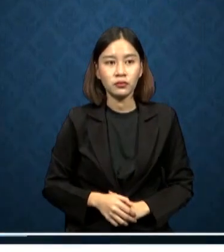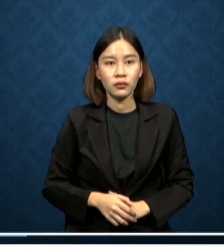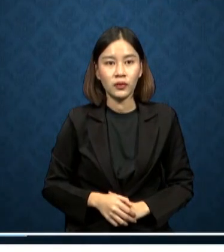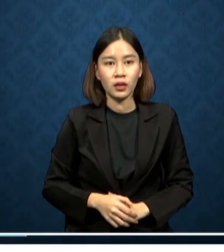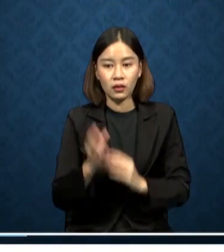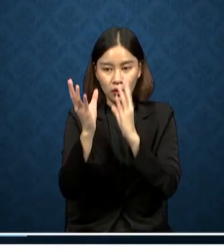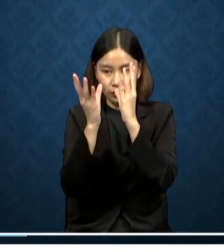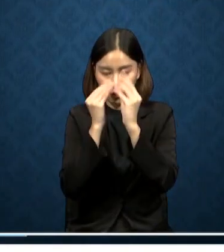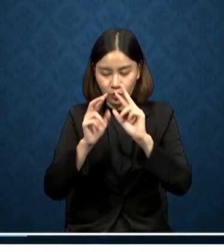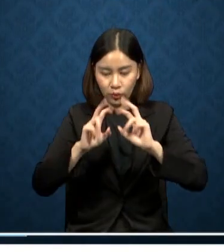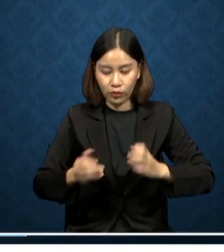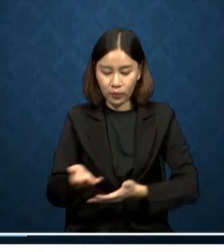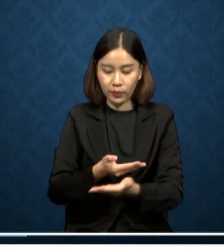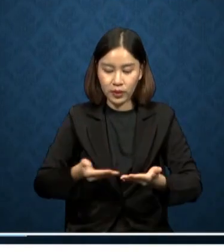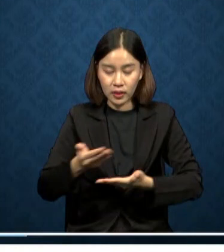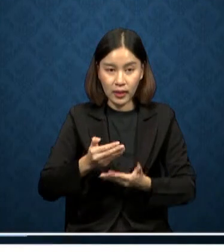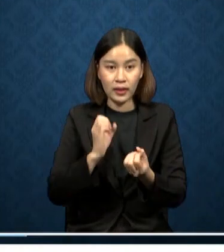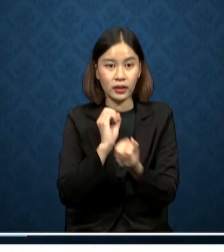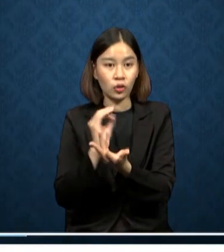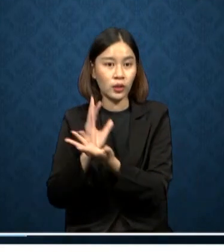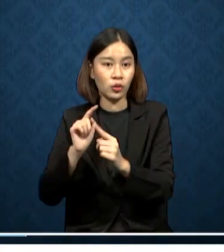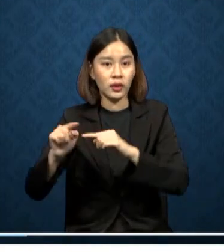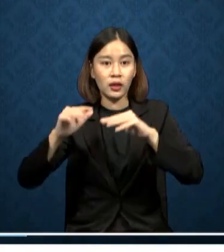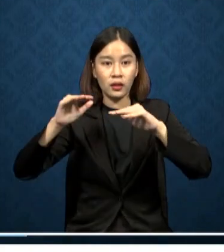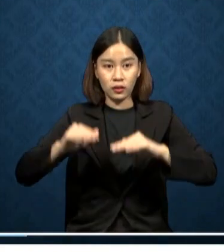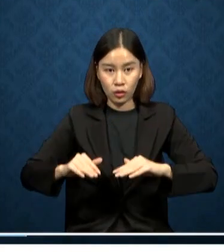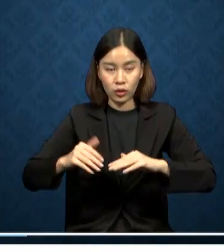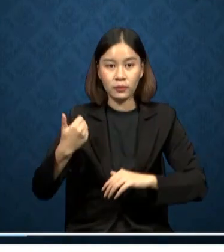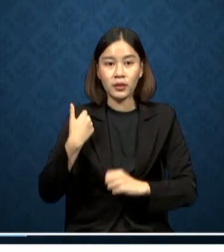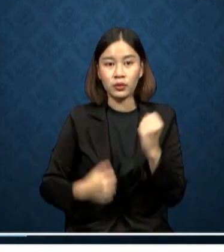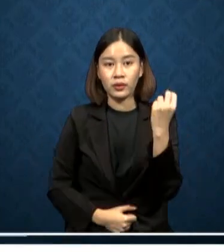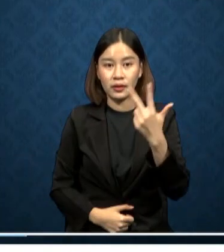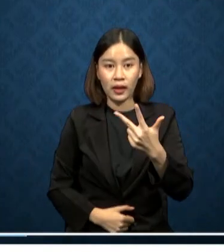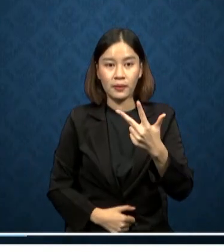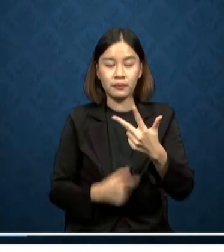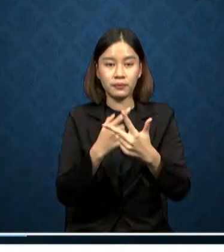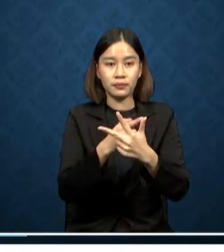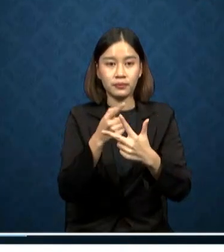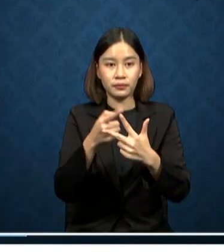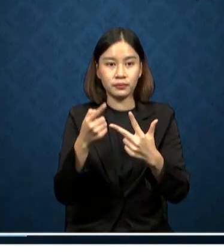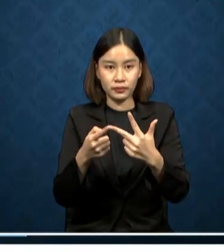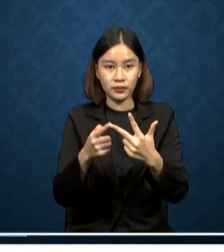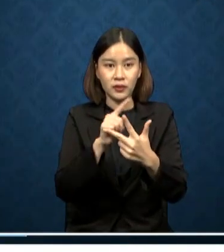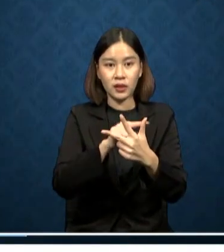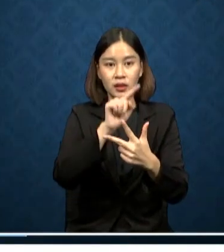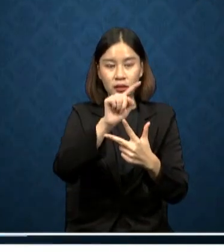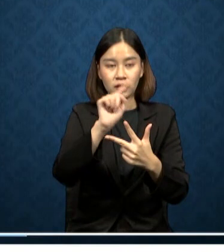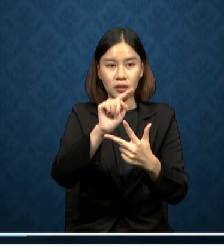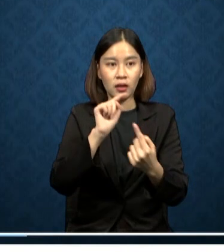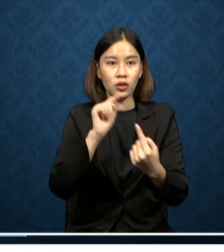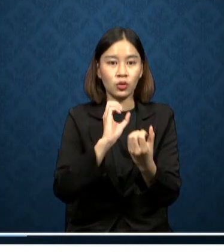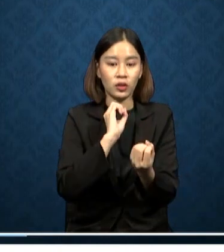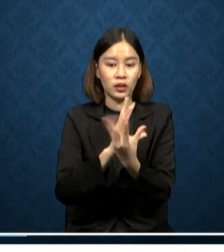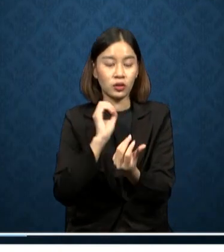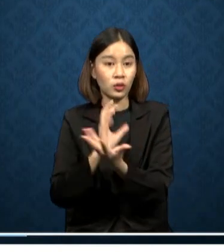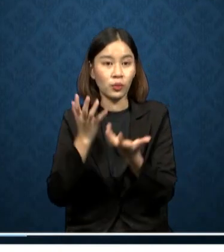จากกศึษามีข้อพวินาทจะลเหตุรุนแงใเพื่ที่มอย 3 ปเด็ดังนี้ครับขา 1 การเกเห